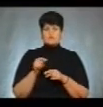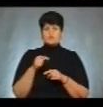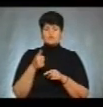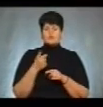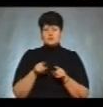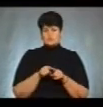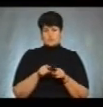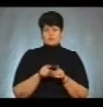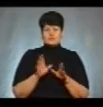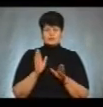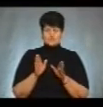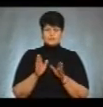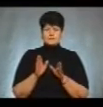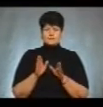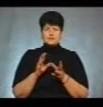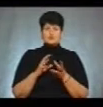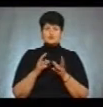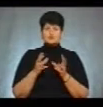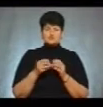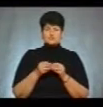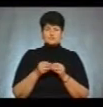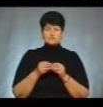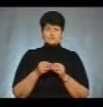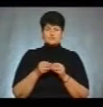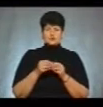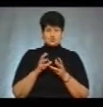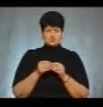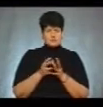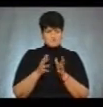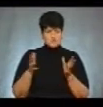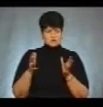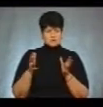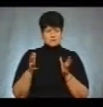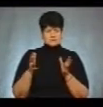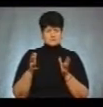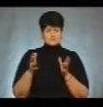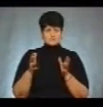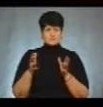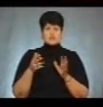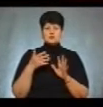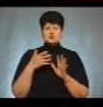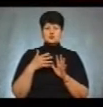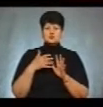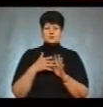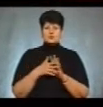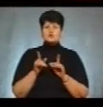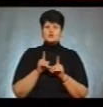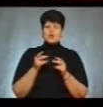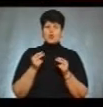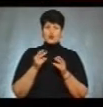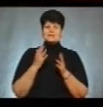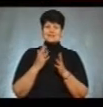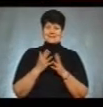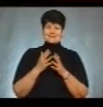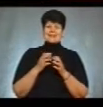протяжність? Аналогічно, тому що сума не, практично але не поміняла. Але сума більша, тобто і протяжність має бути ні, більше? Ви ні. Зрозумієте, що кошти є